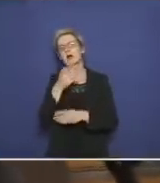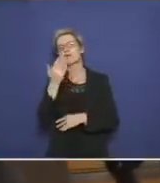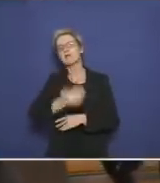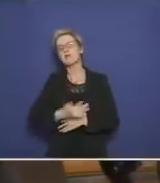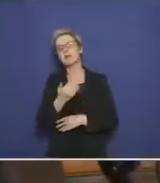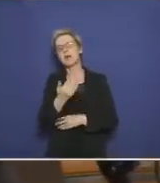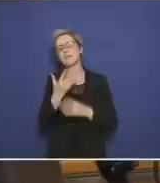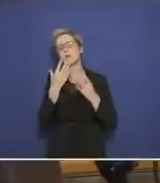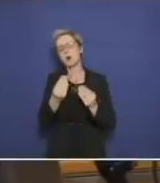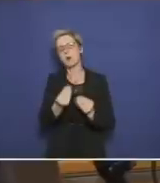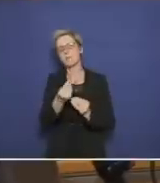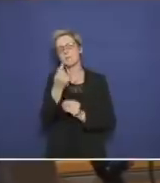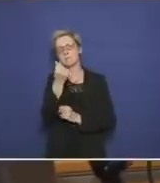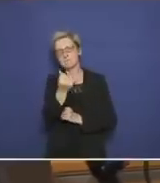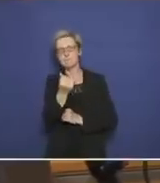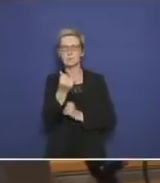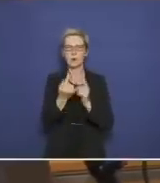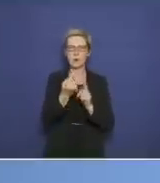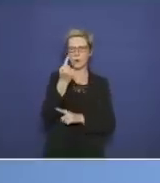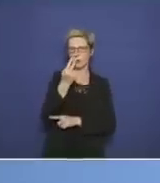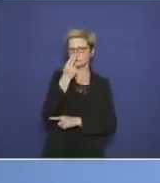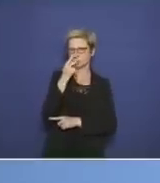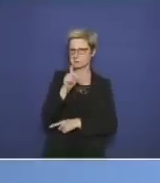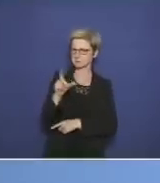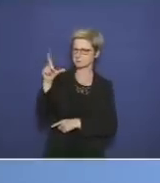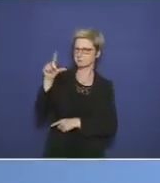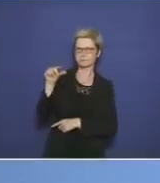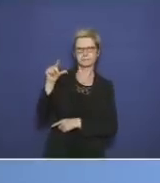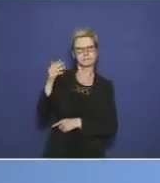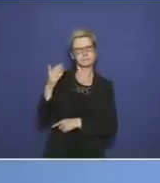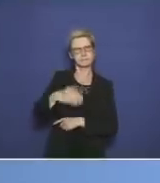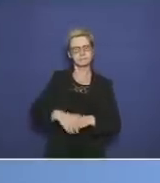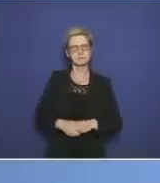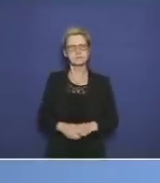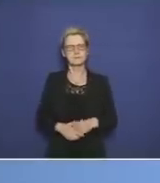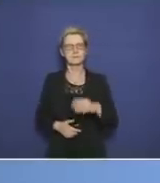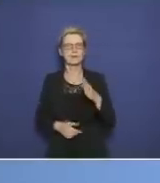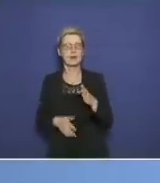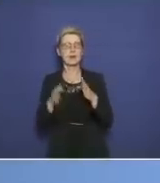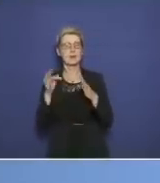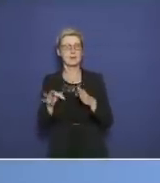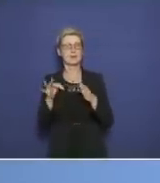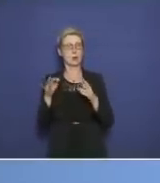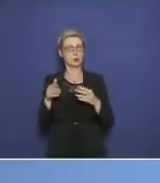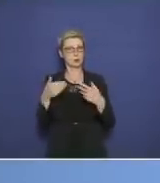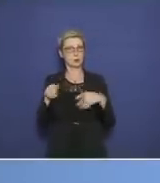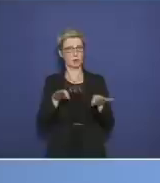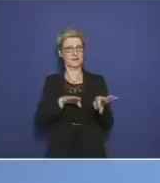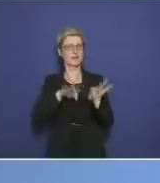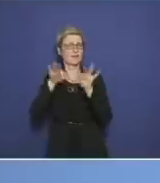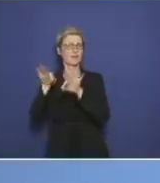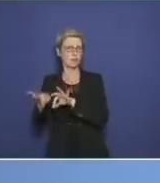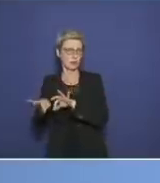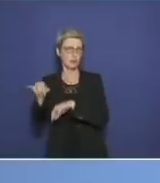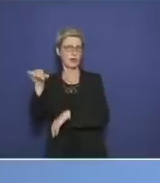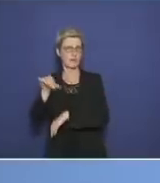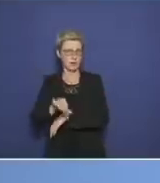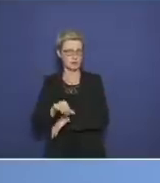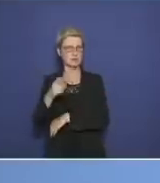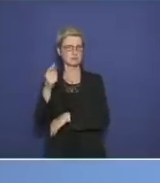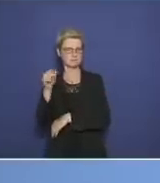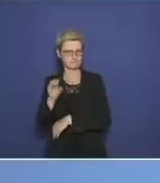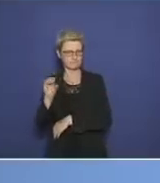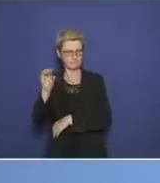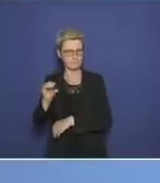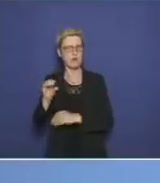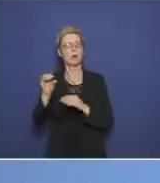mehrere Programme, die den Rückgeführten nach ihrer Ankunft in Afghanistan offenstehen, um dort